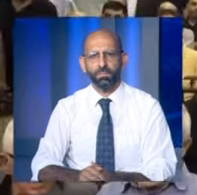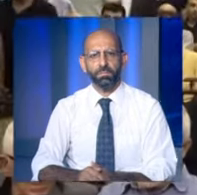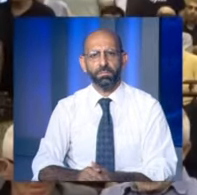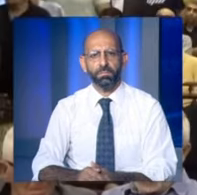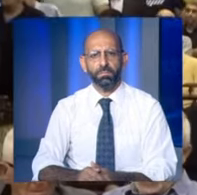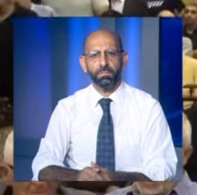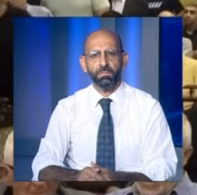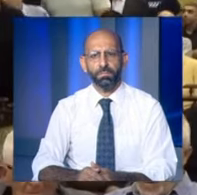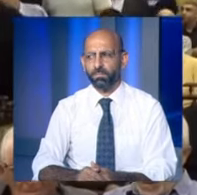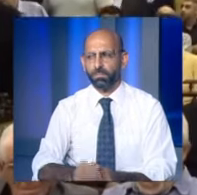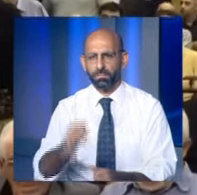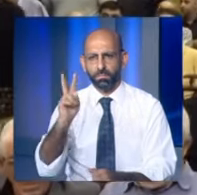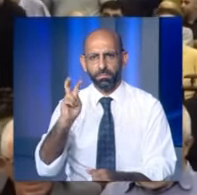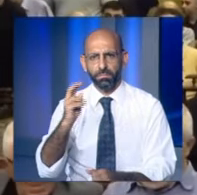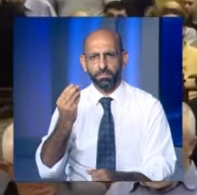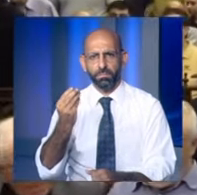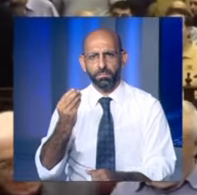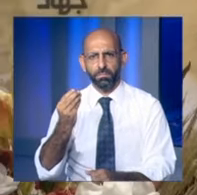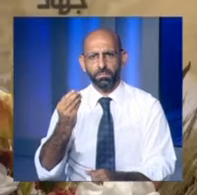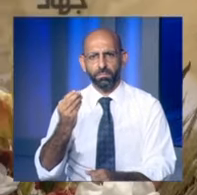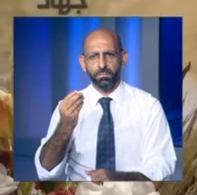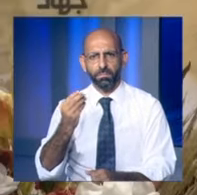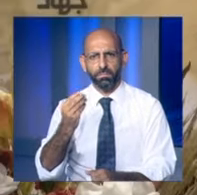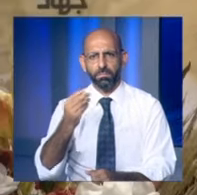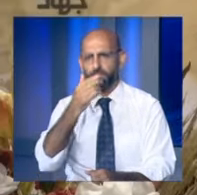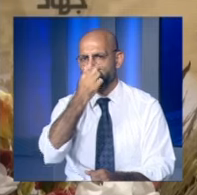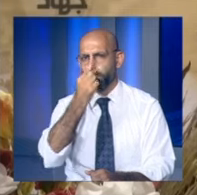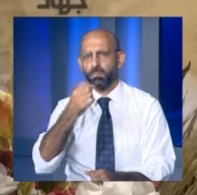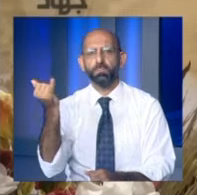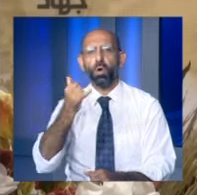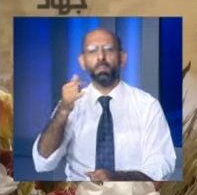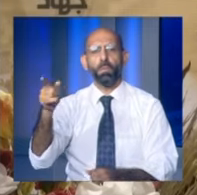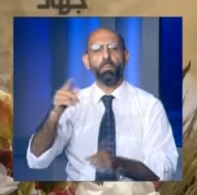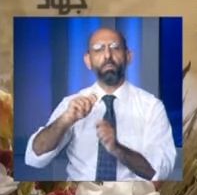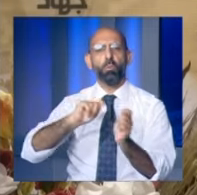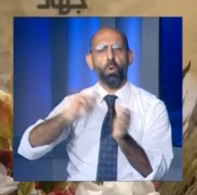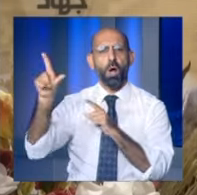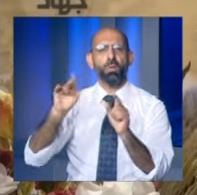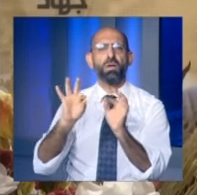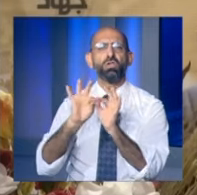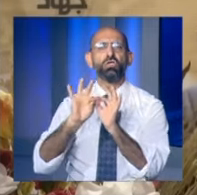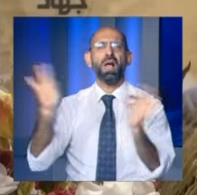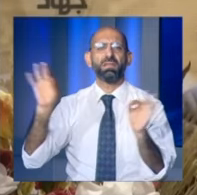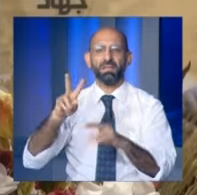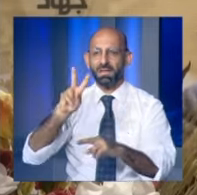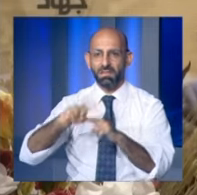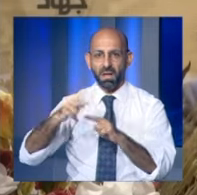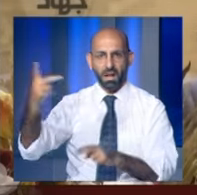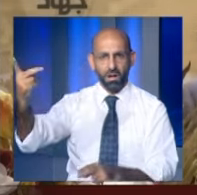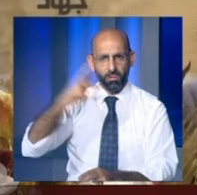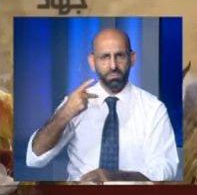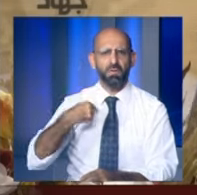والأيام والليالي. إن المقاومة في أعلى جاهزيتها لأي